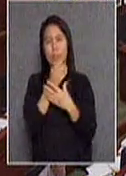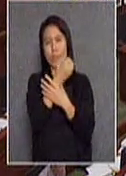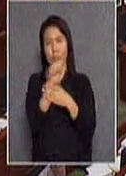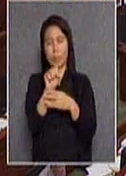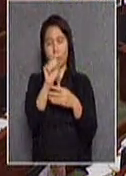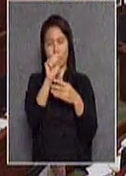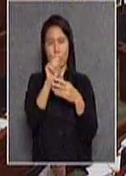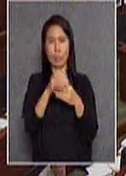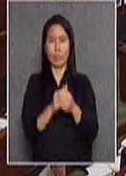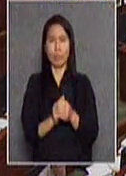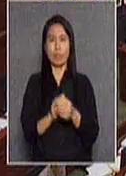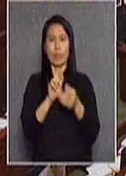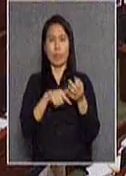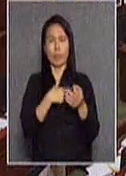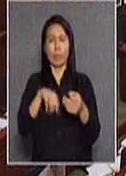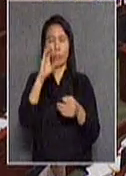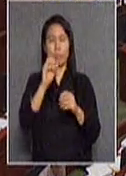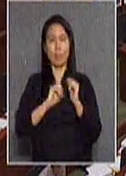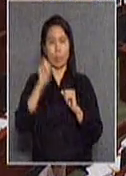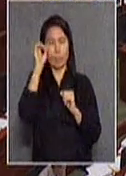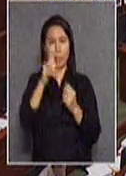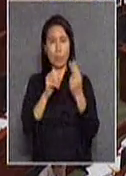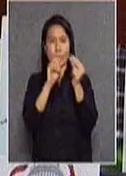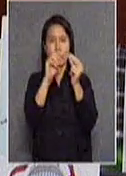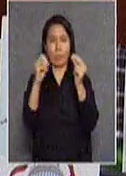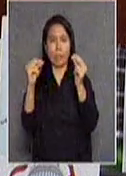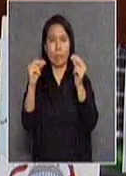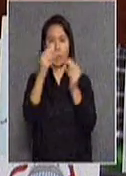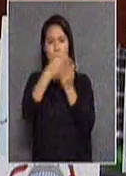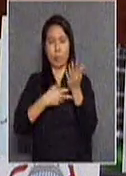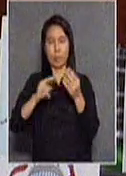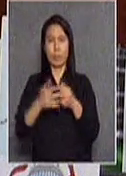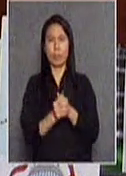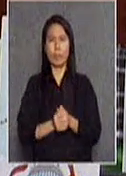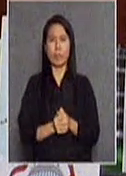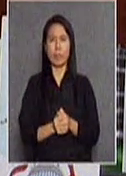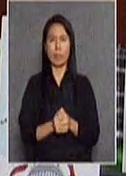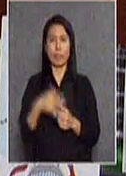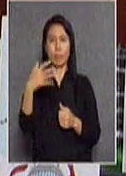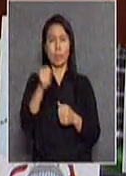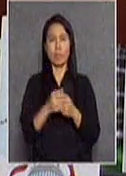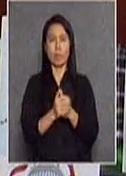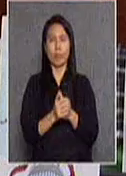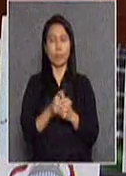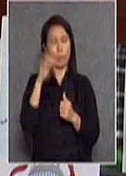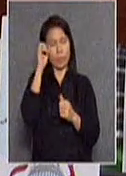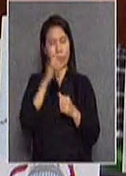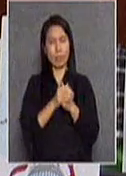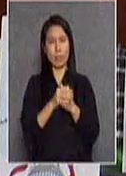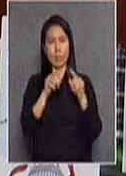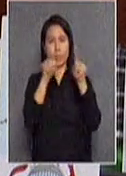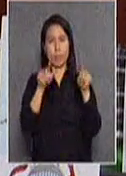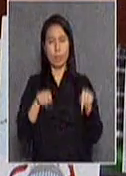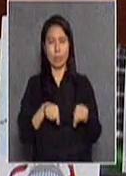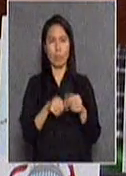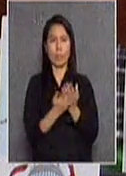案被否決。陳志全議員，請你動議第707項修正案。 主席，我動議通過會議講稿